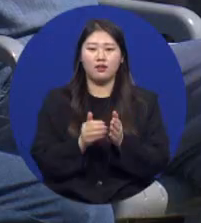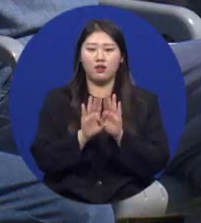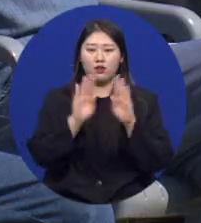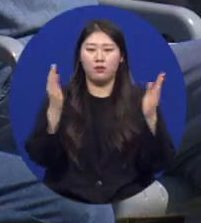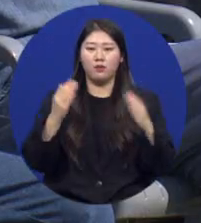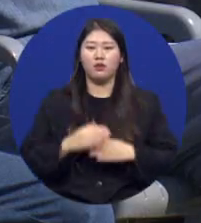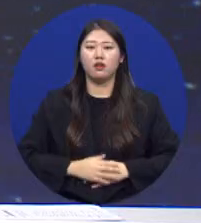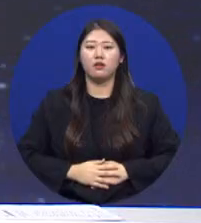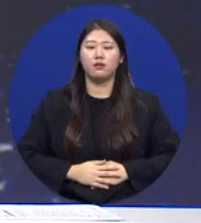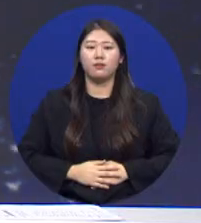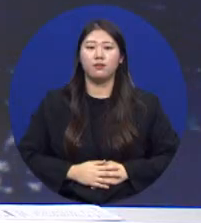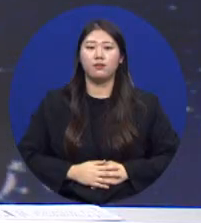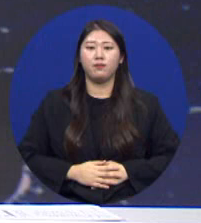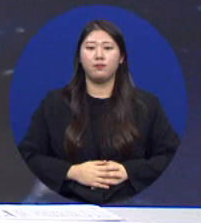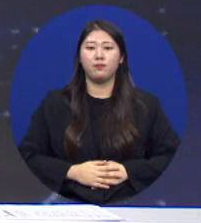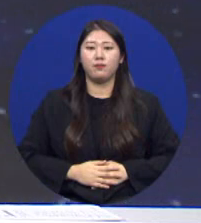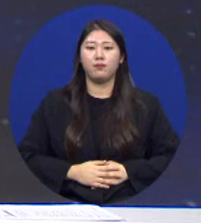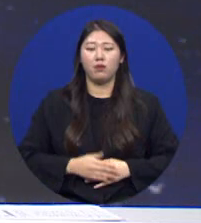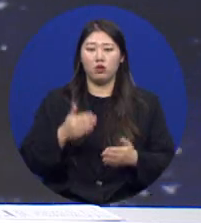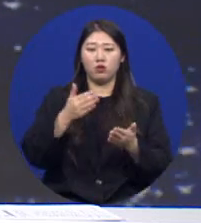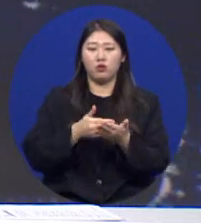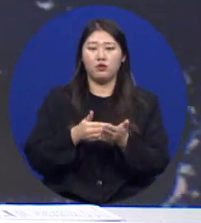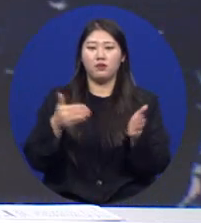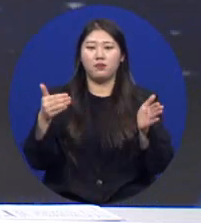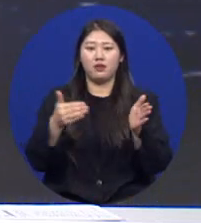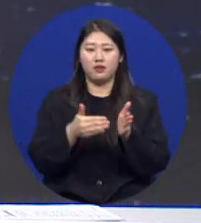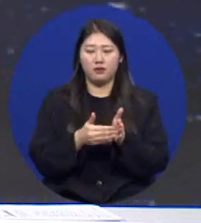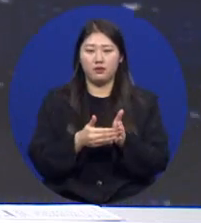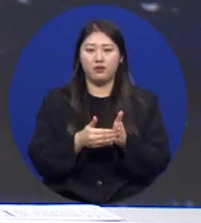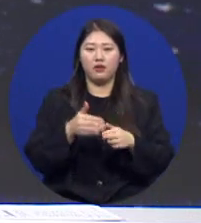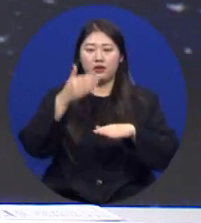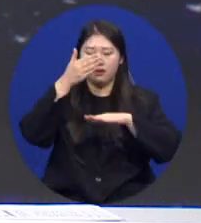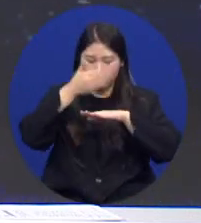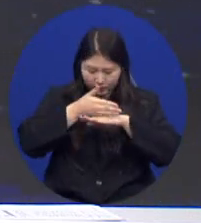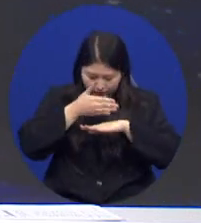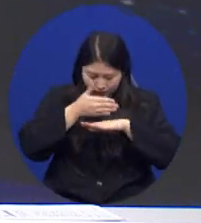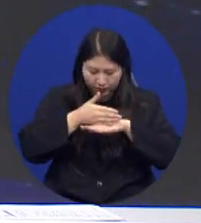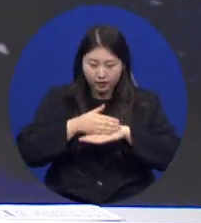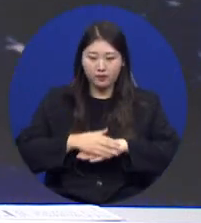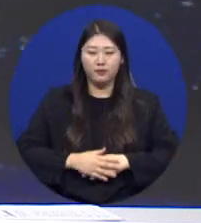열립니다. 뉴스데스크를 마칩니다. 시청해주신 여러분 고맙습니다.